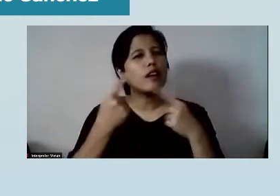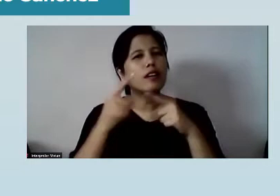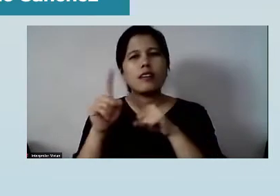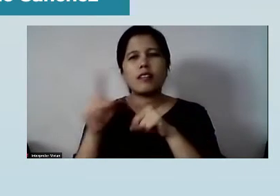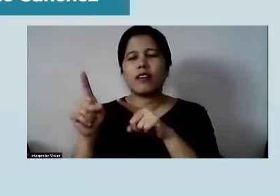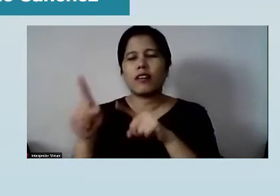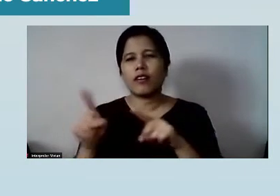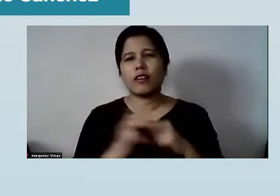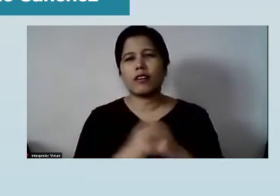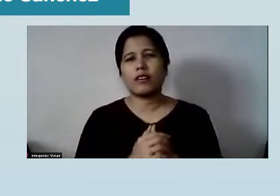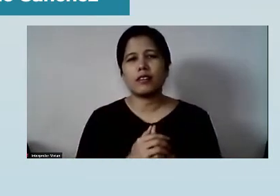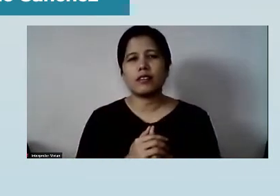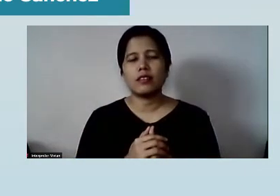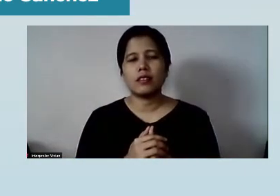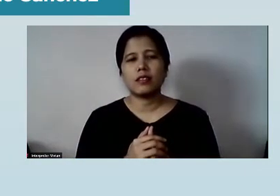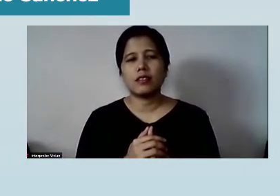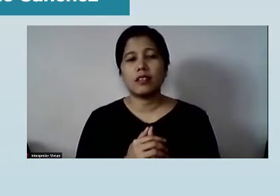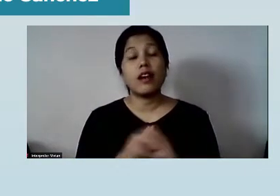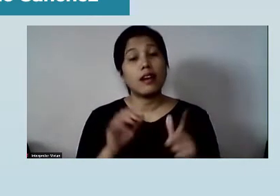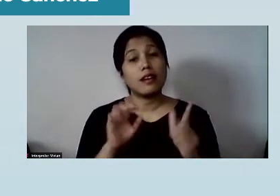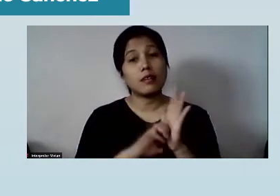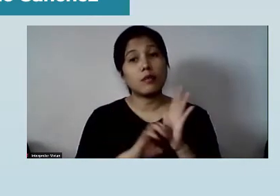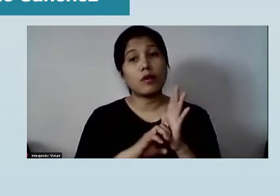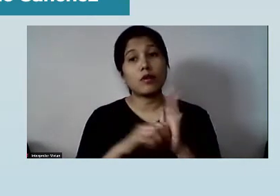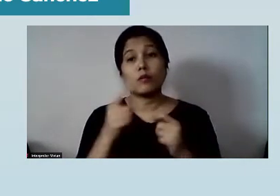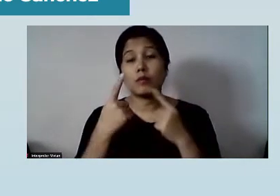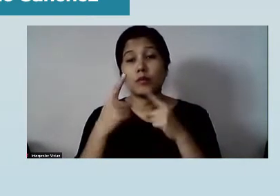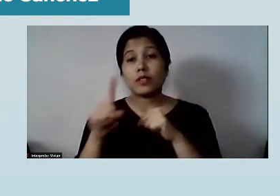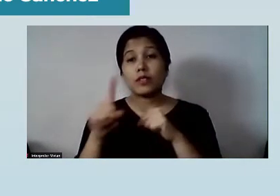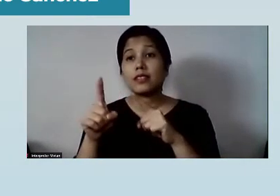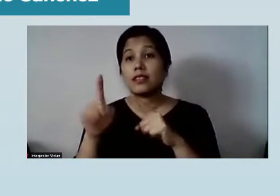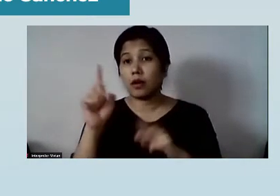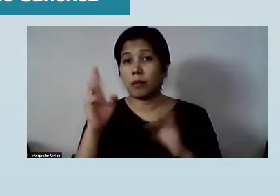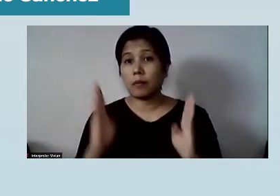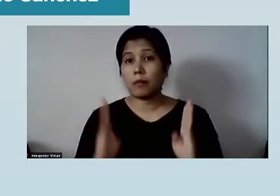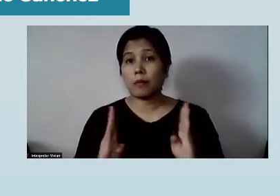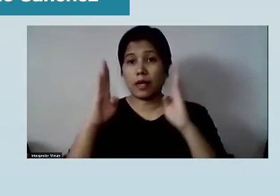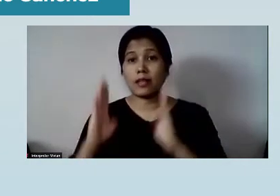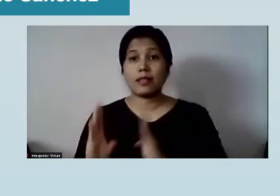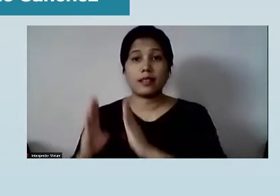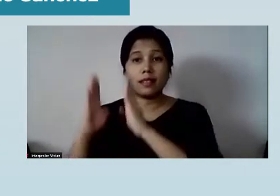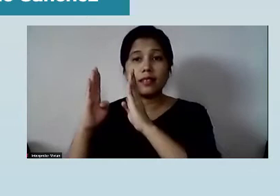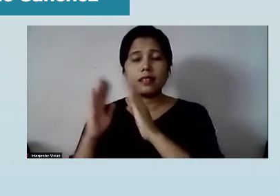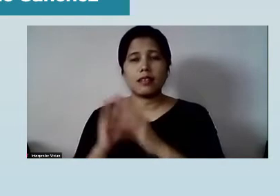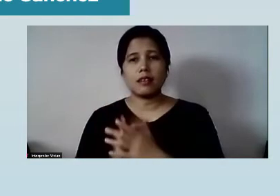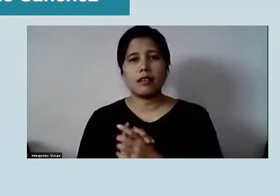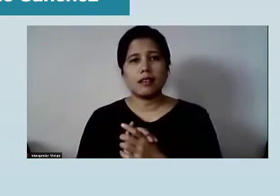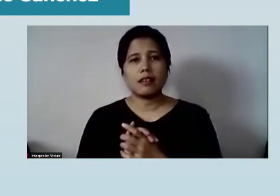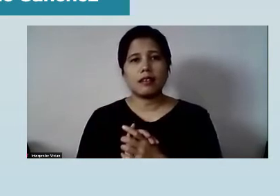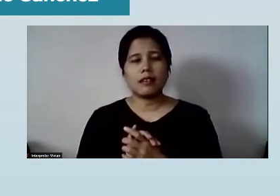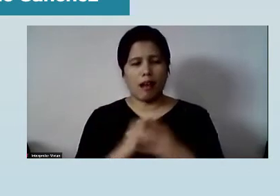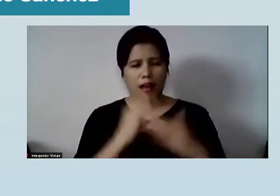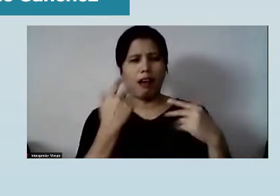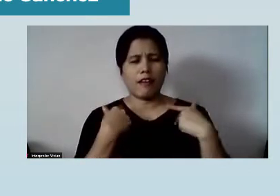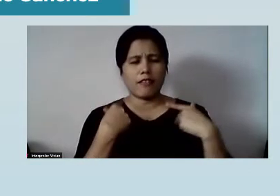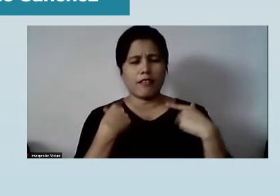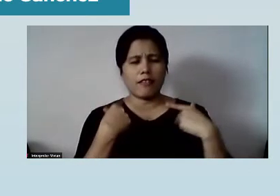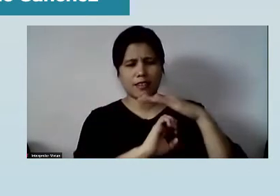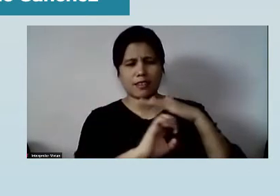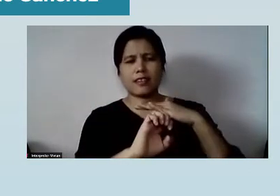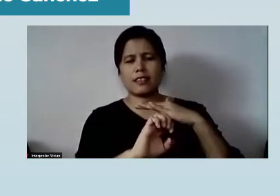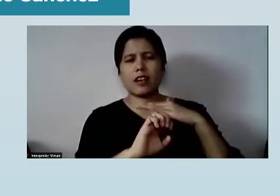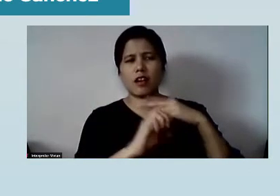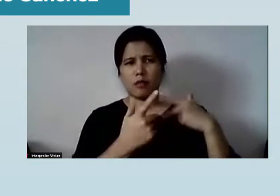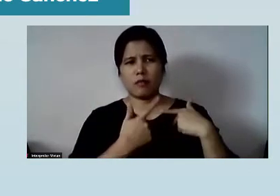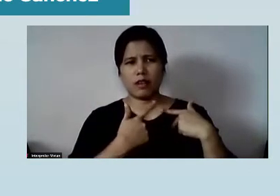pupunta. And kung halimbawa pupunta sa isang building tapos nandun na siya sa entrance, doon pa lang sa entrance mayroon